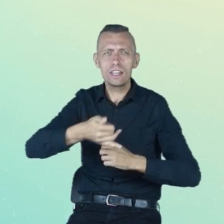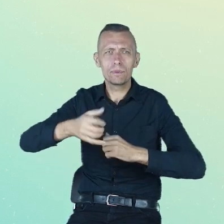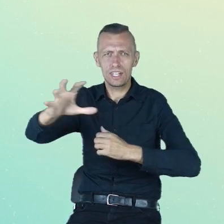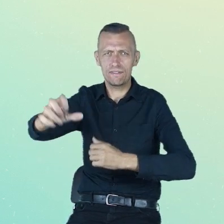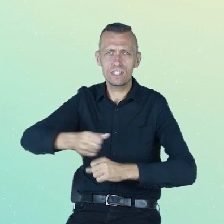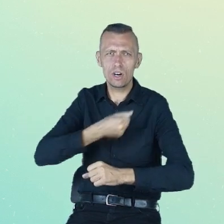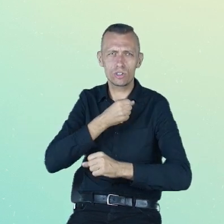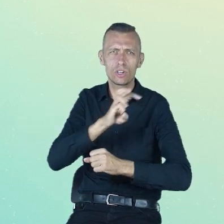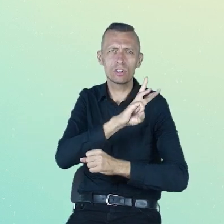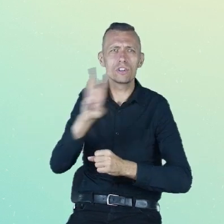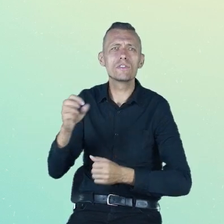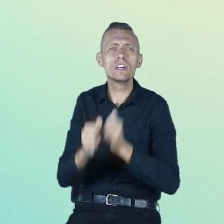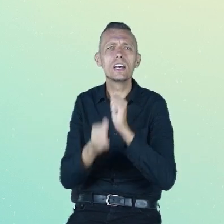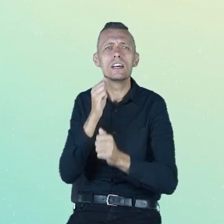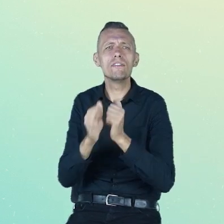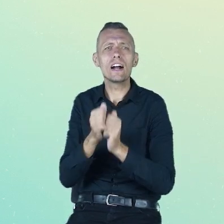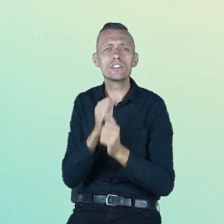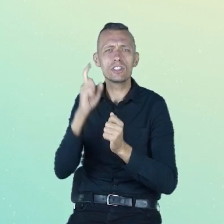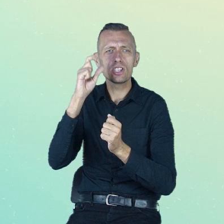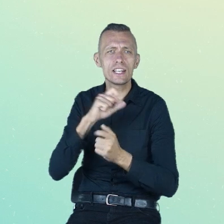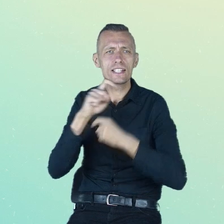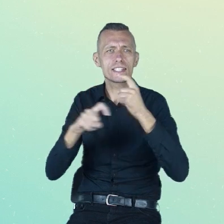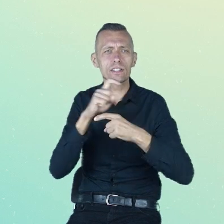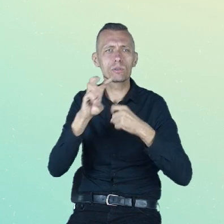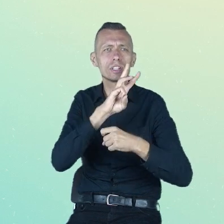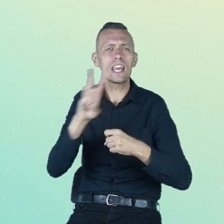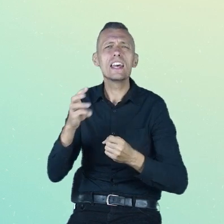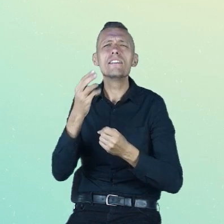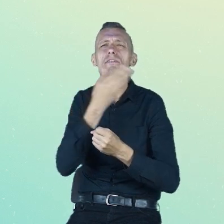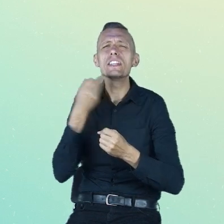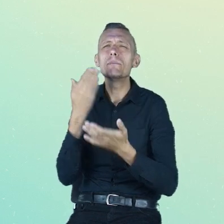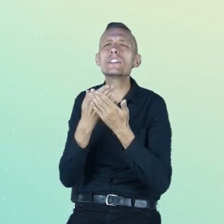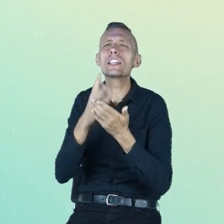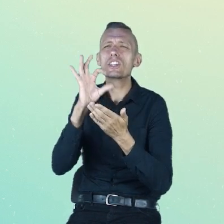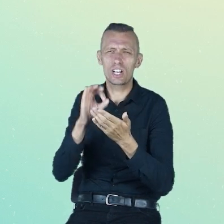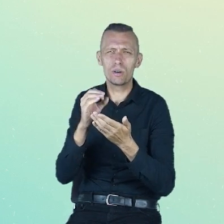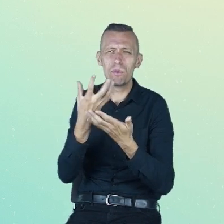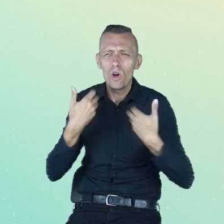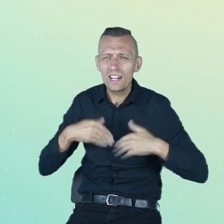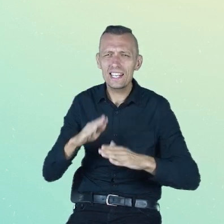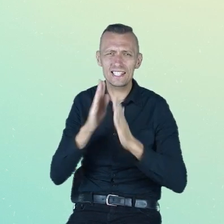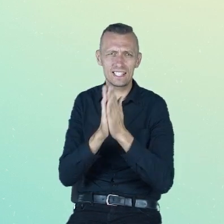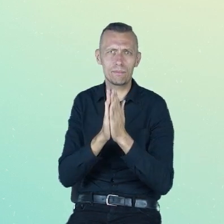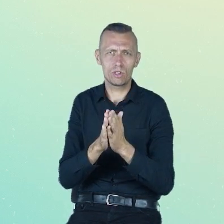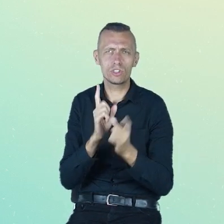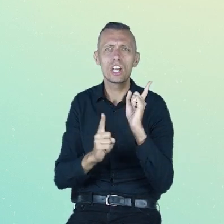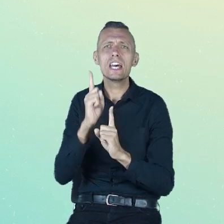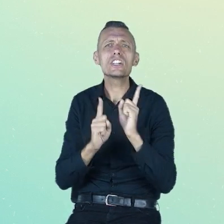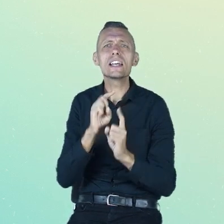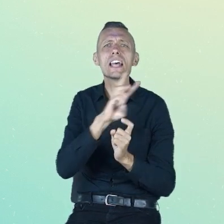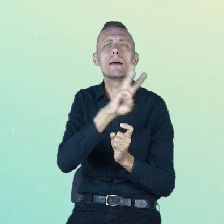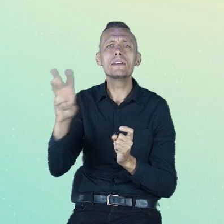spory, nie macie, bo nie prosicie. A gdy prosicie, nie otrzymujecie,